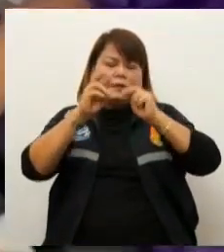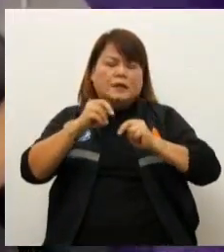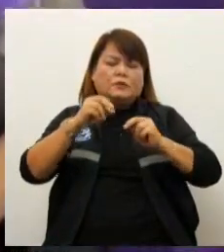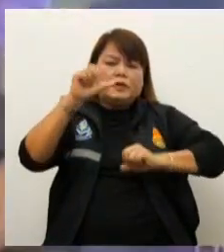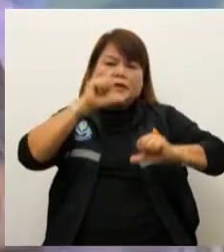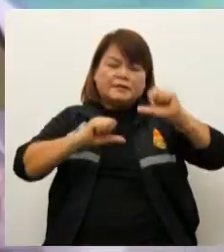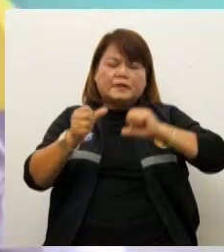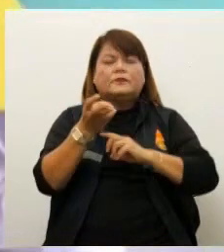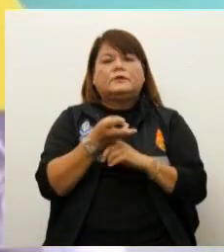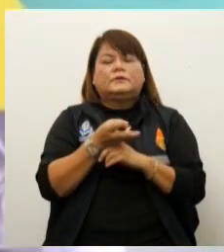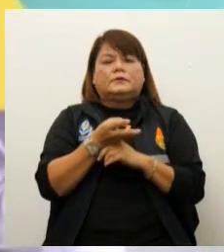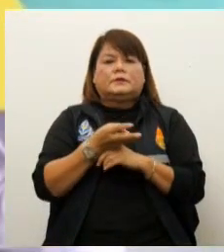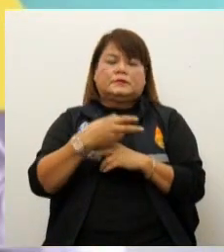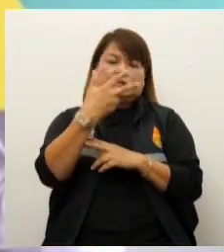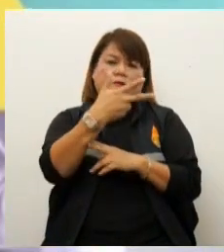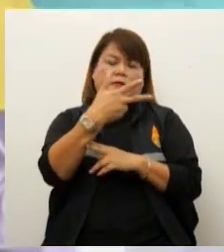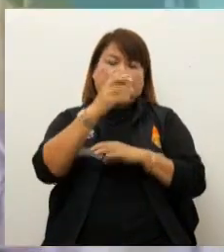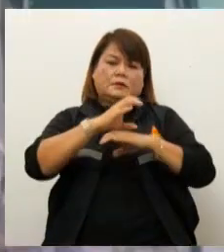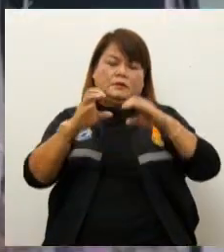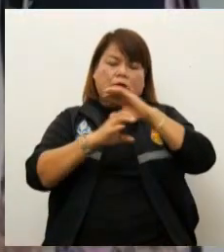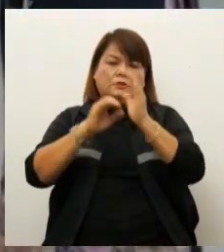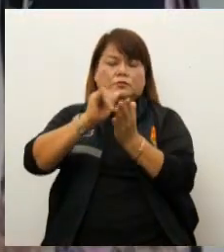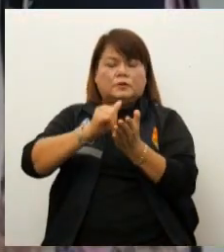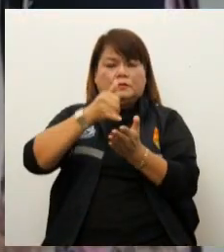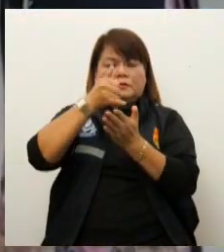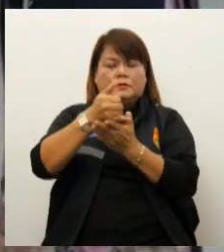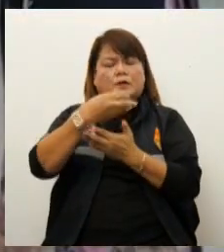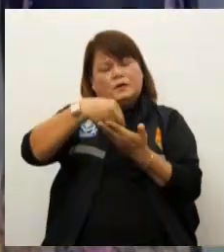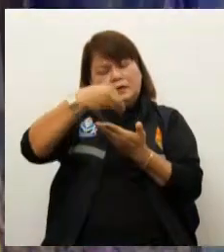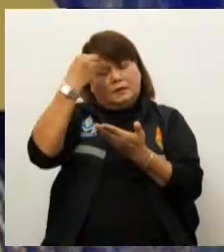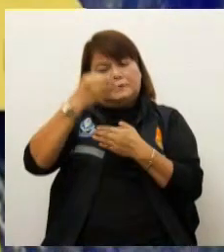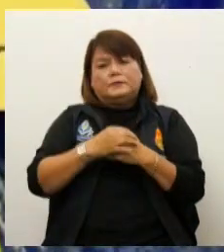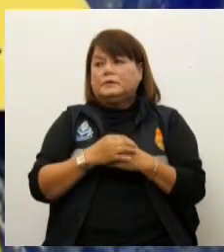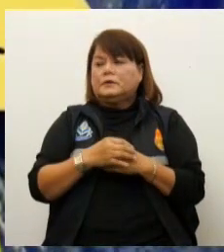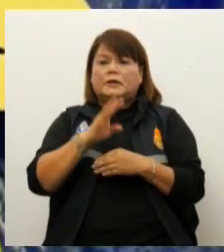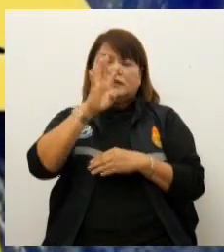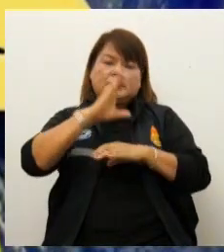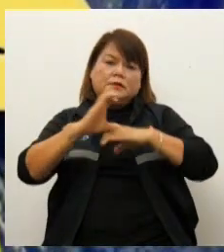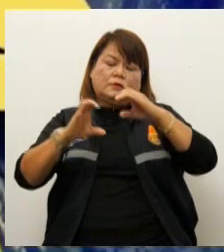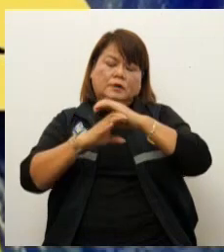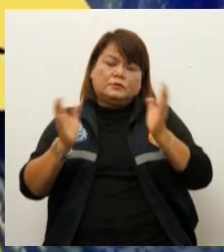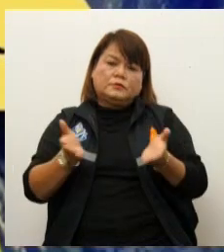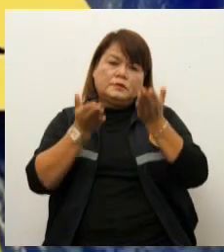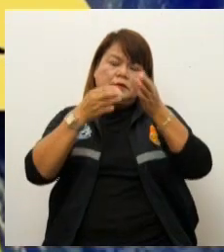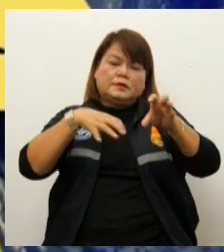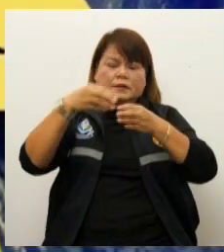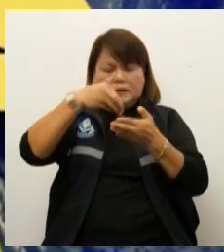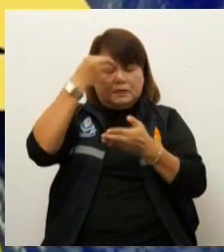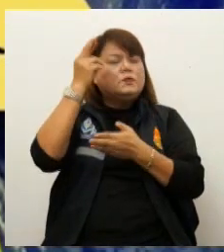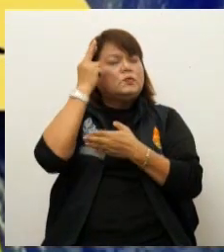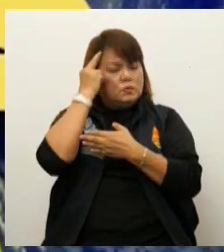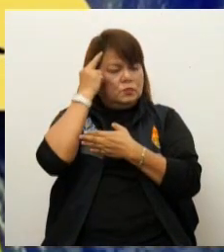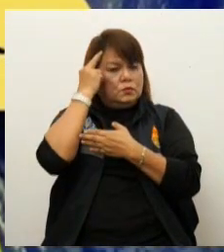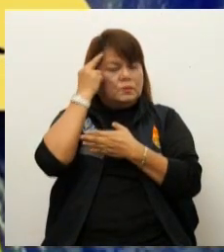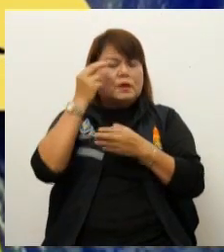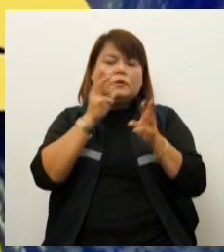อย3โครงการยกระดับผลสำเร็จทางการเรียน4โครงการส่งเสริมการจัดการเรียนรู้ผ่าน